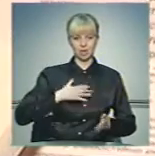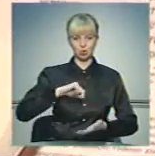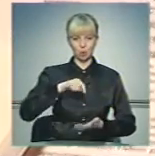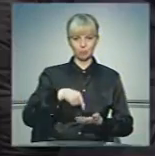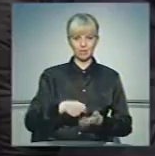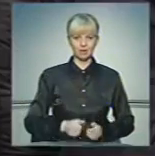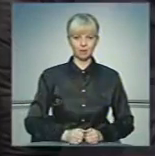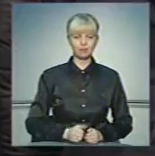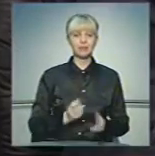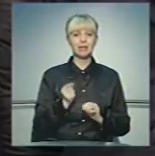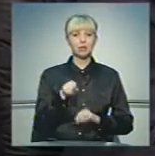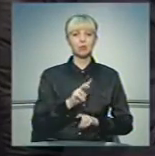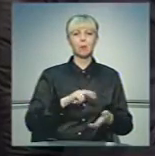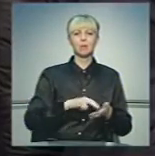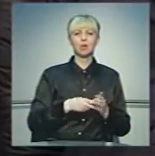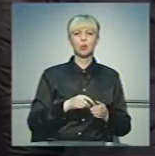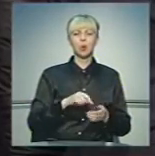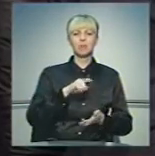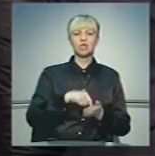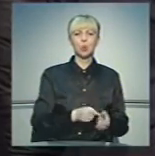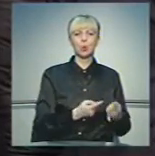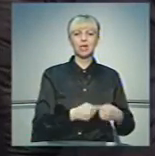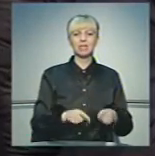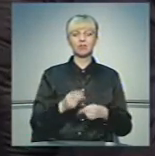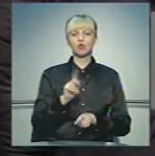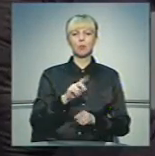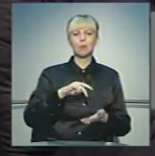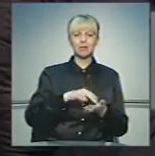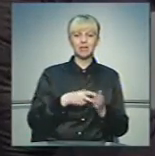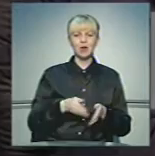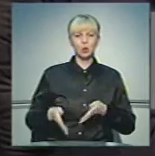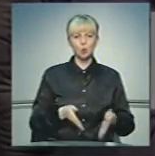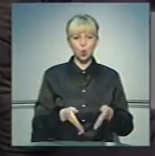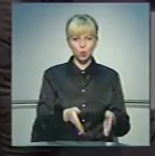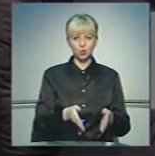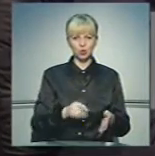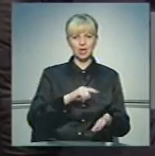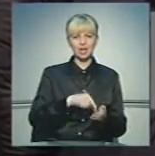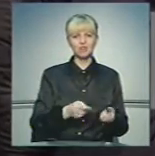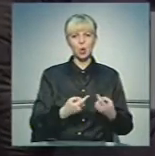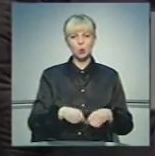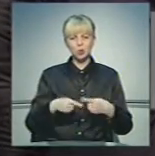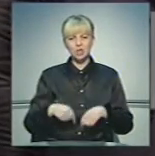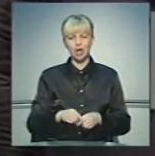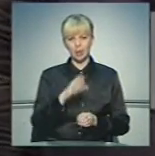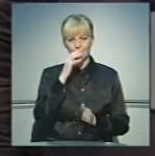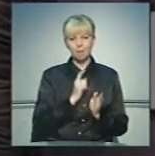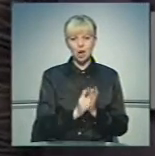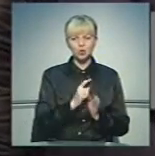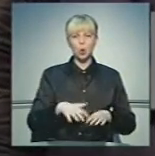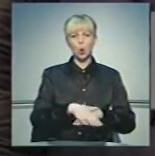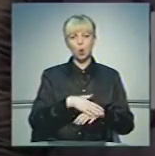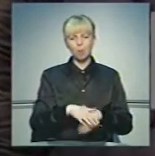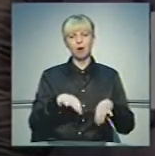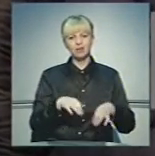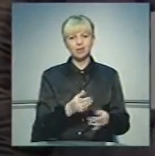міста. Для того, щоб планувати міську інфраструктуру, щоб планувати дорожню інфраструктуру, розв'язки, маршрути громадського транспорту